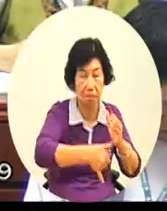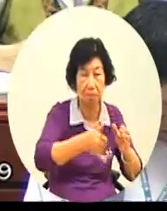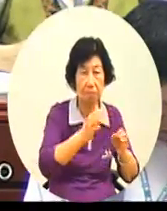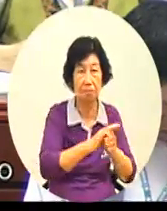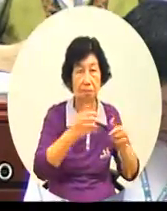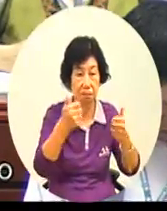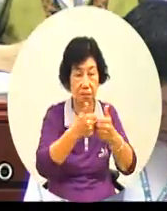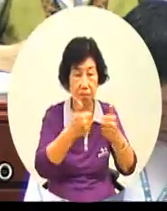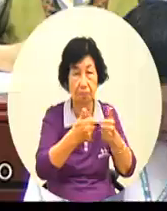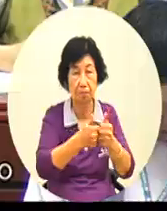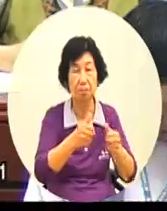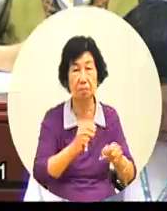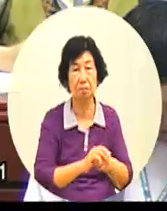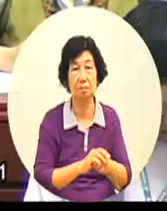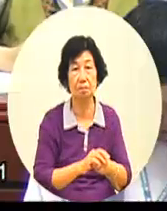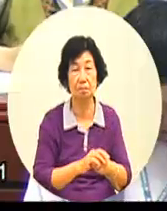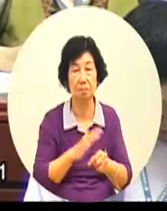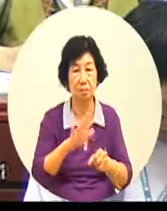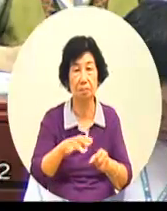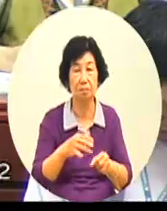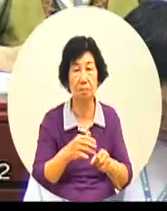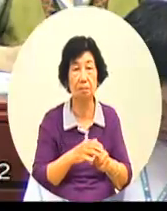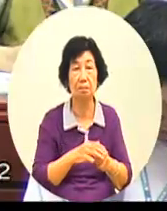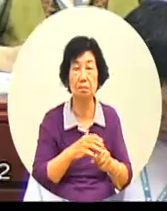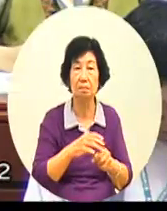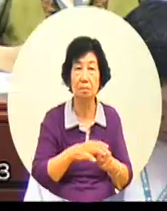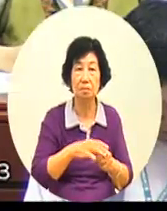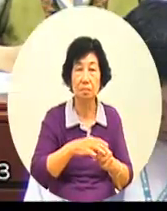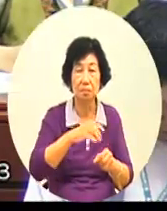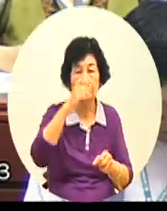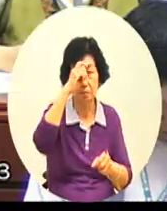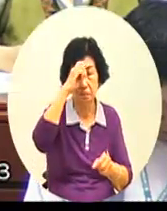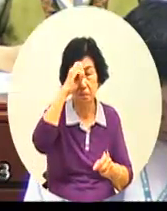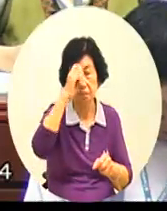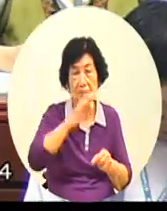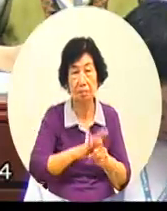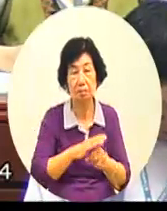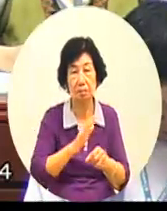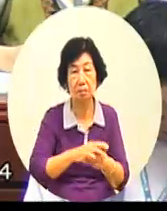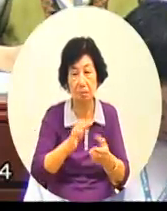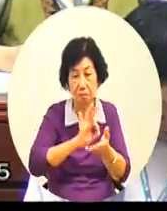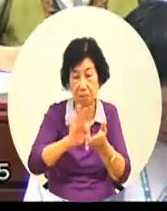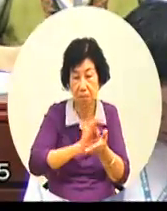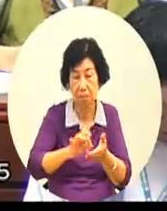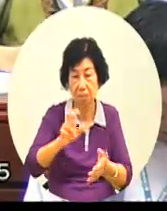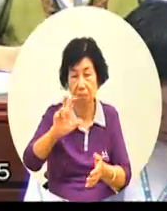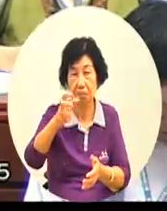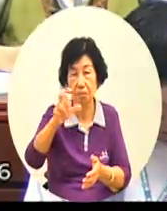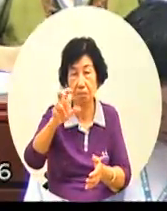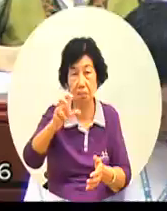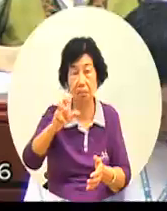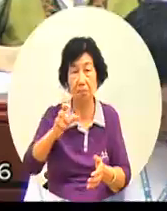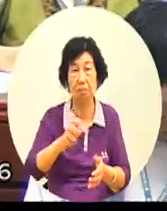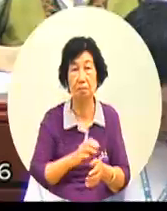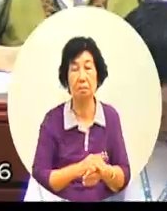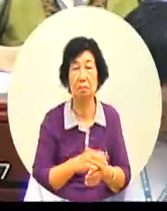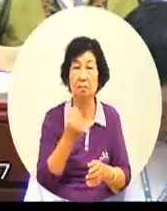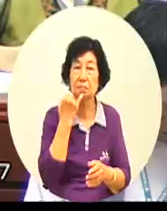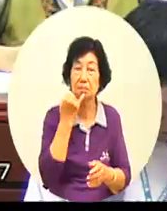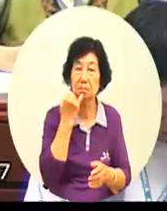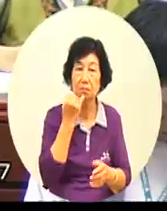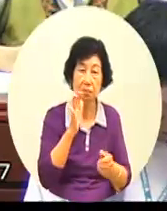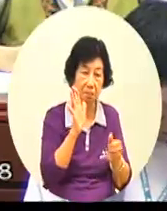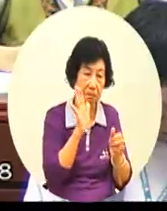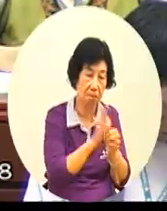了。那我们的需求经费是760万，那这部分只要经费到位，我们马上就可以做整个修